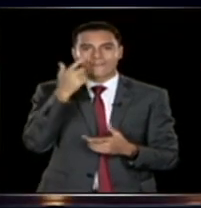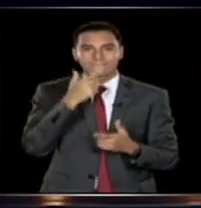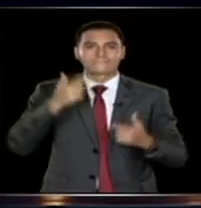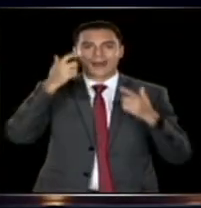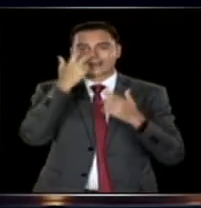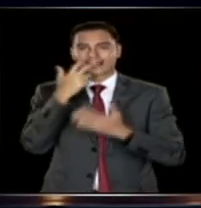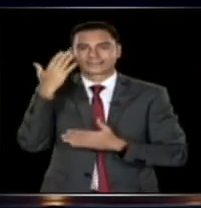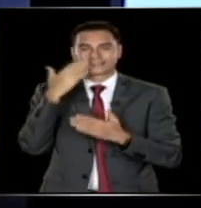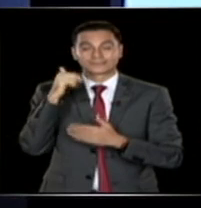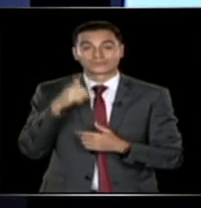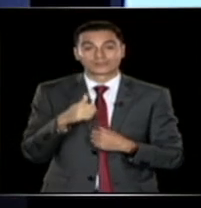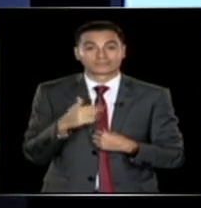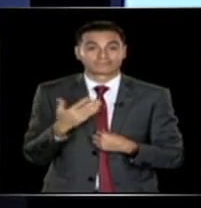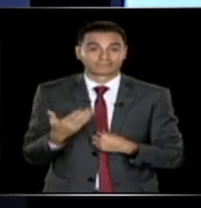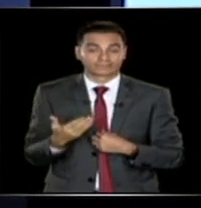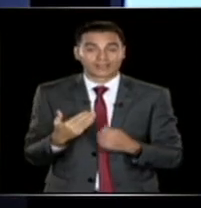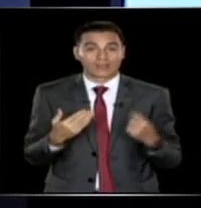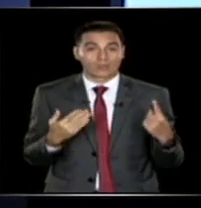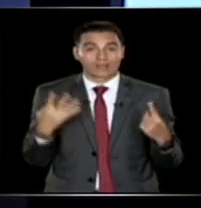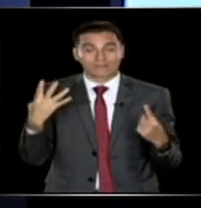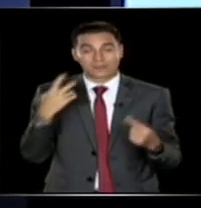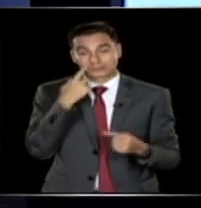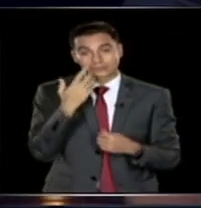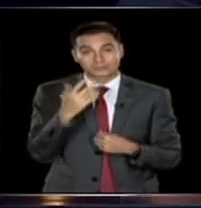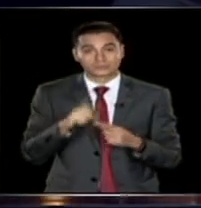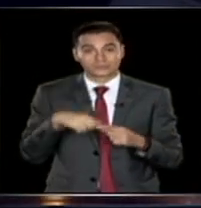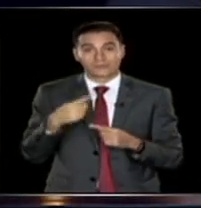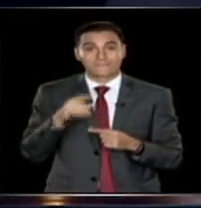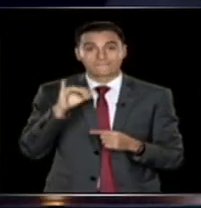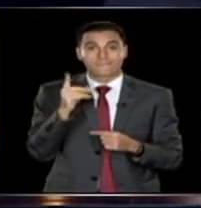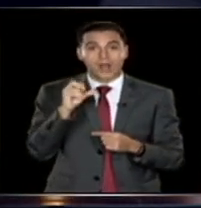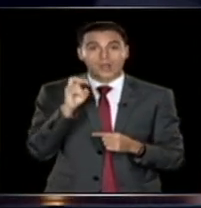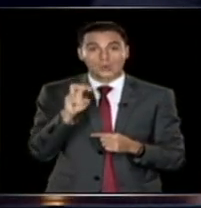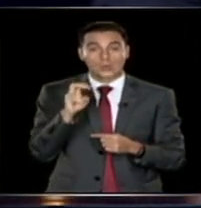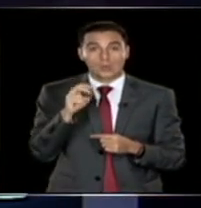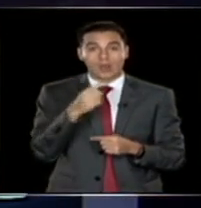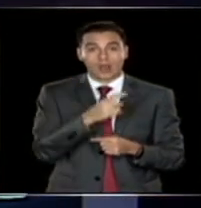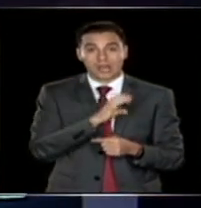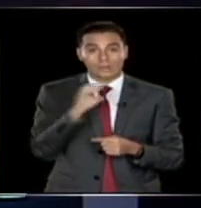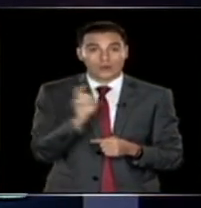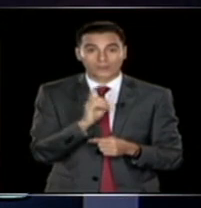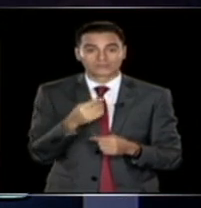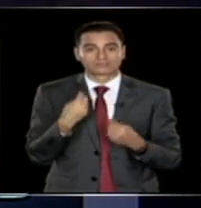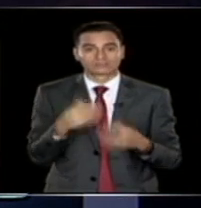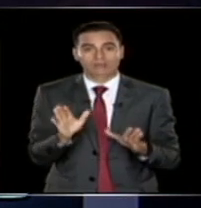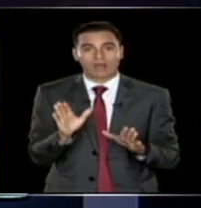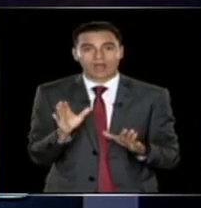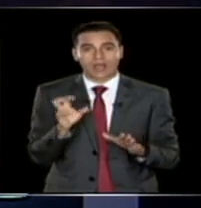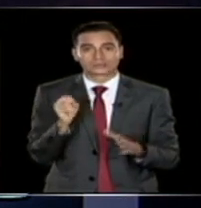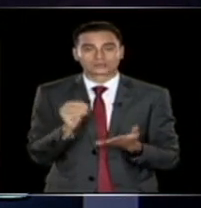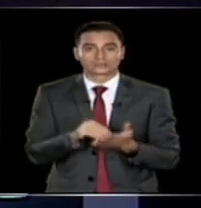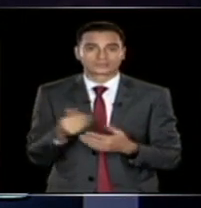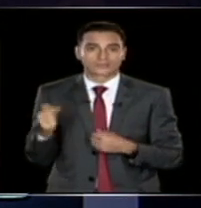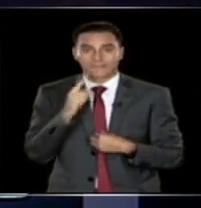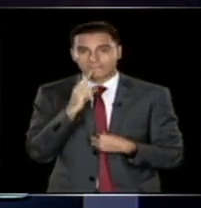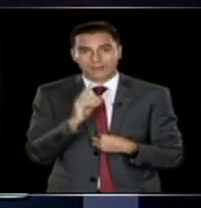مقابل هدف. مروة عبد العزيز، لو ما جاوبتيش ضاعت